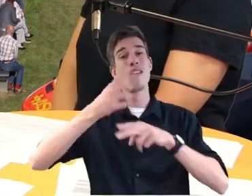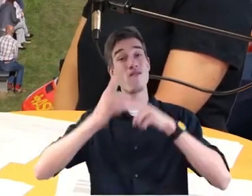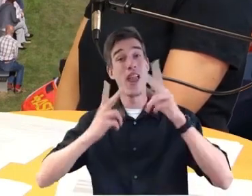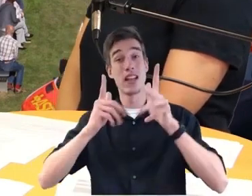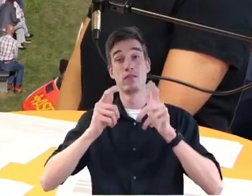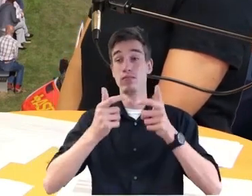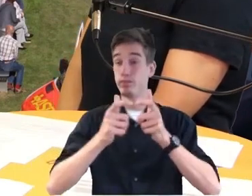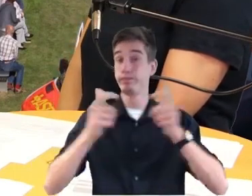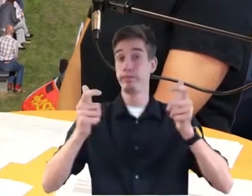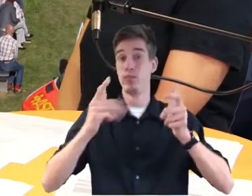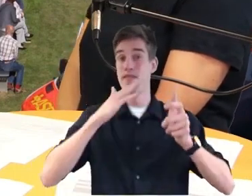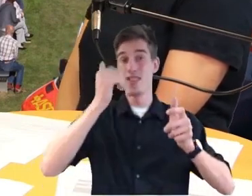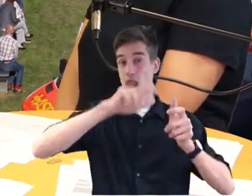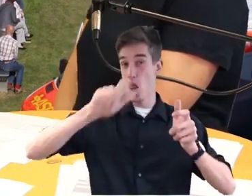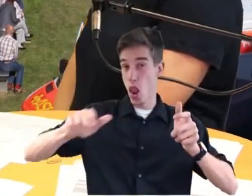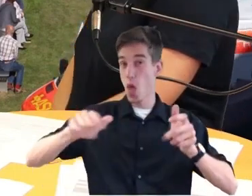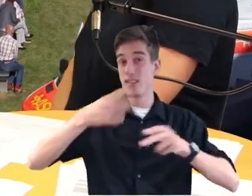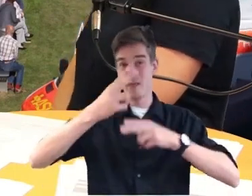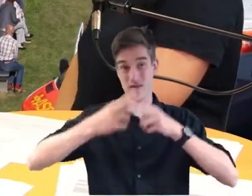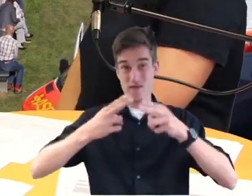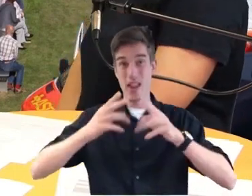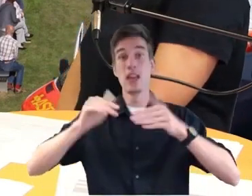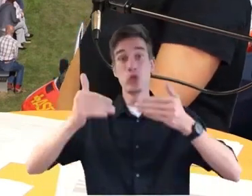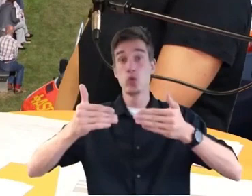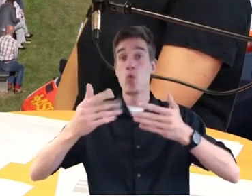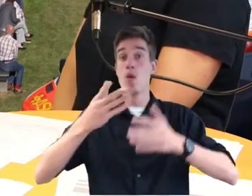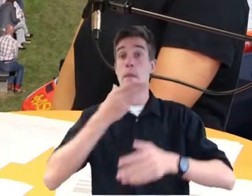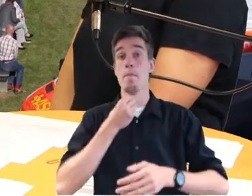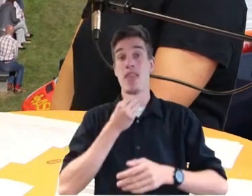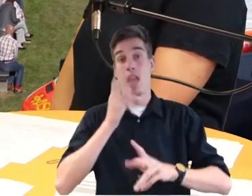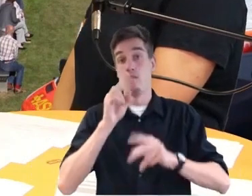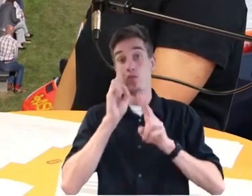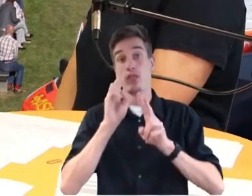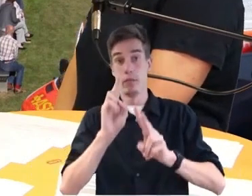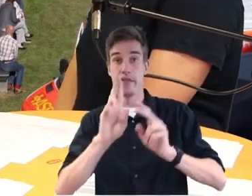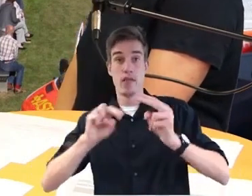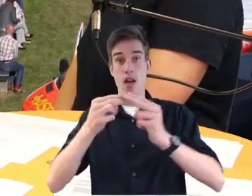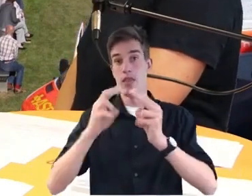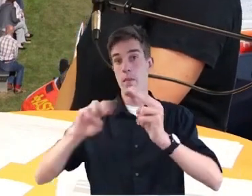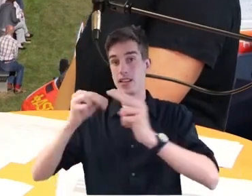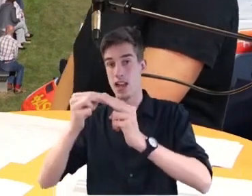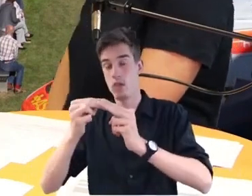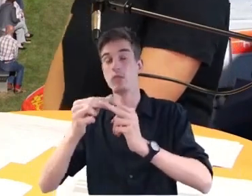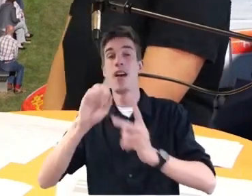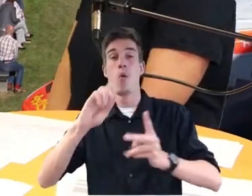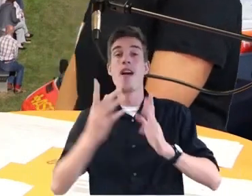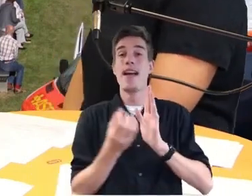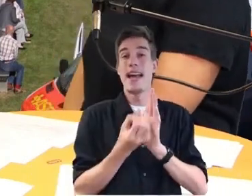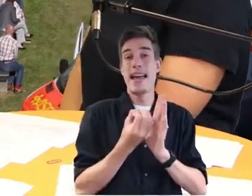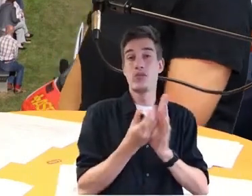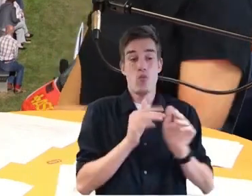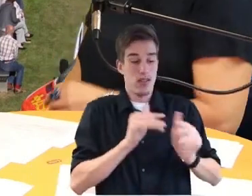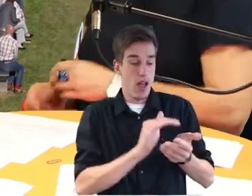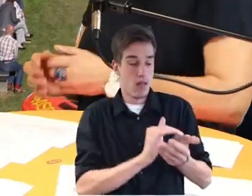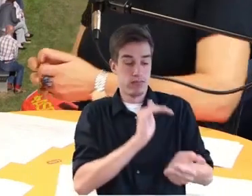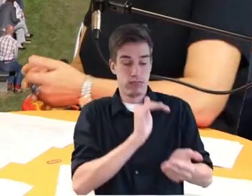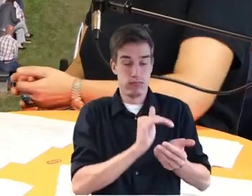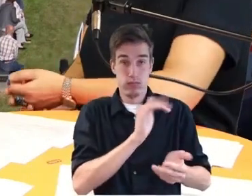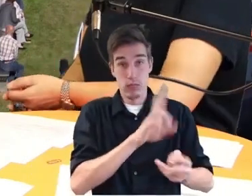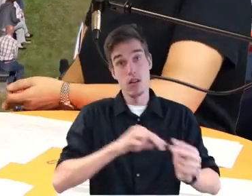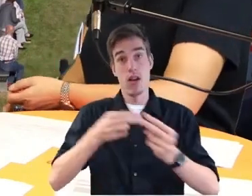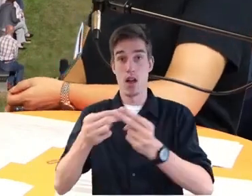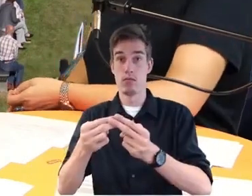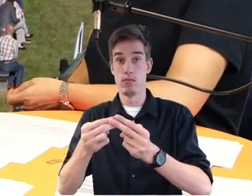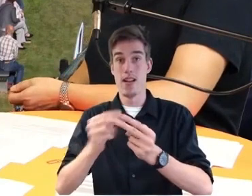das Missverhältnis zwischen der Anzahl der zu versorgenden Patienten und der zur Verfügung stehenden Ressourcen, würde